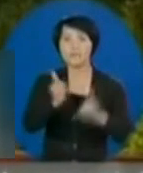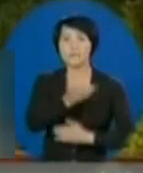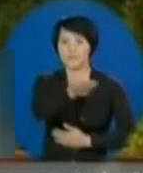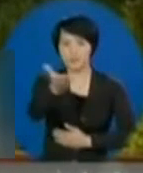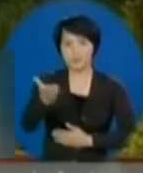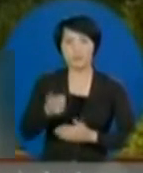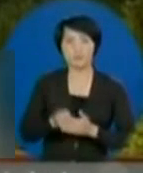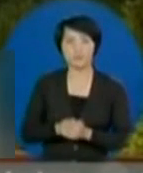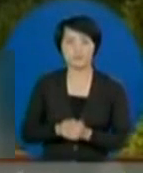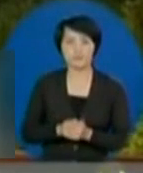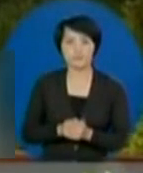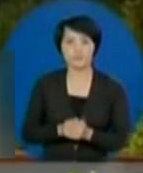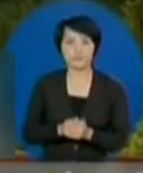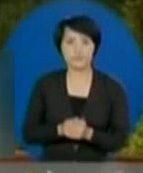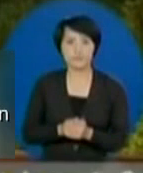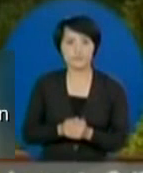인민들,